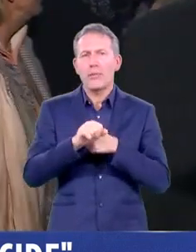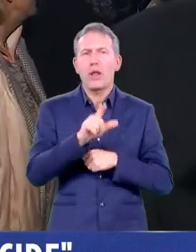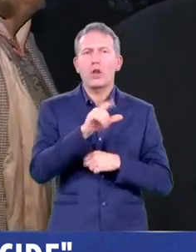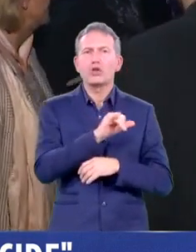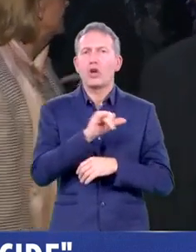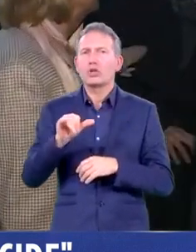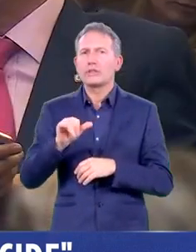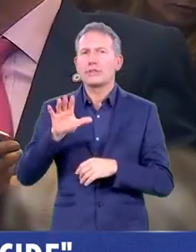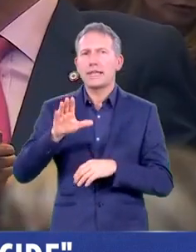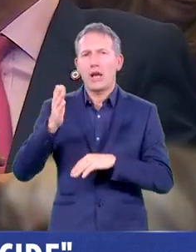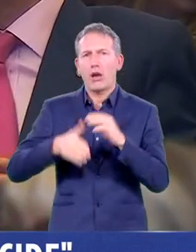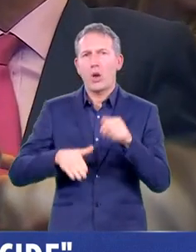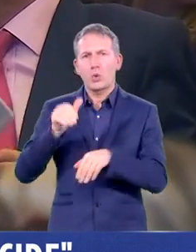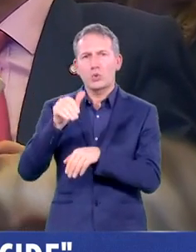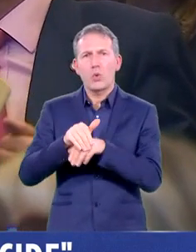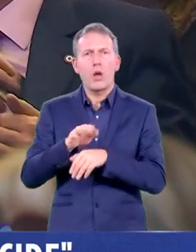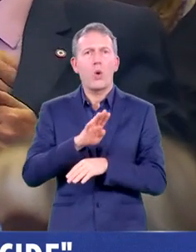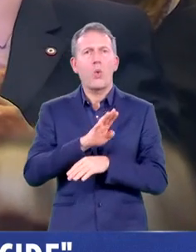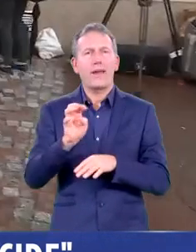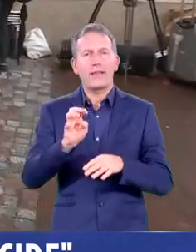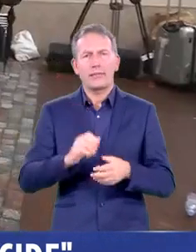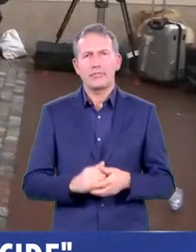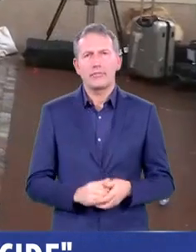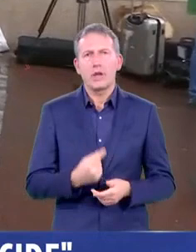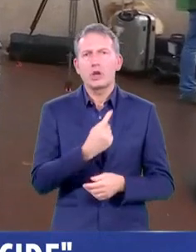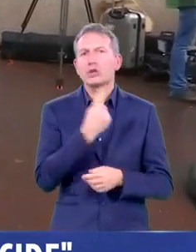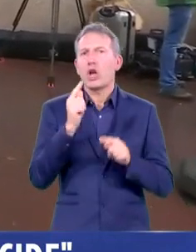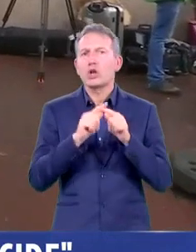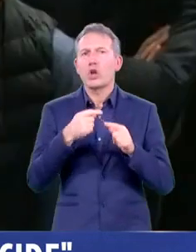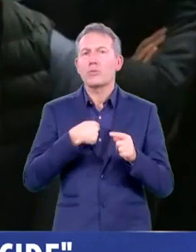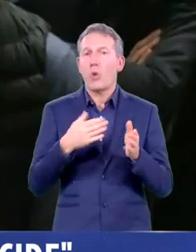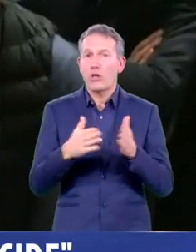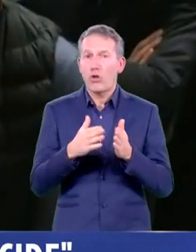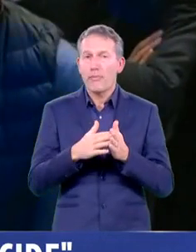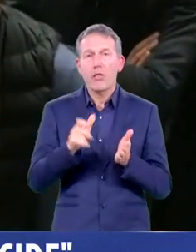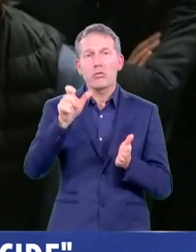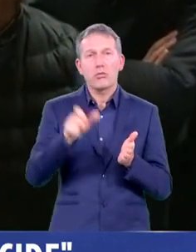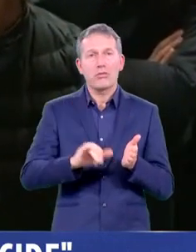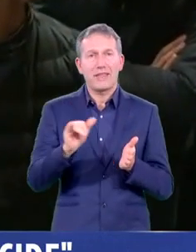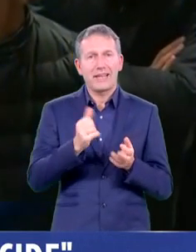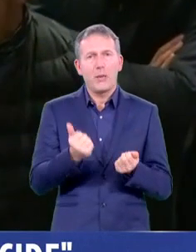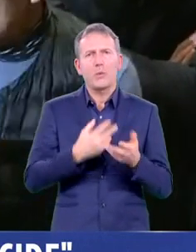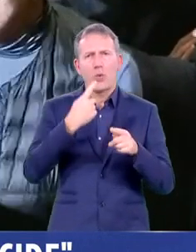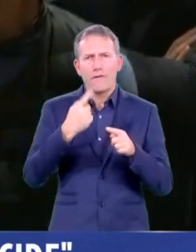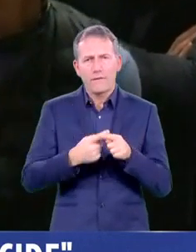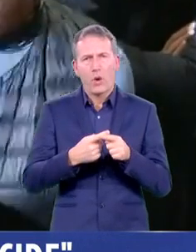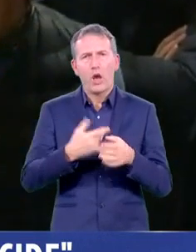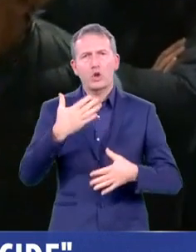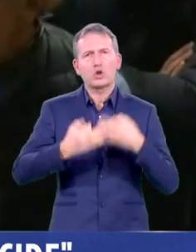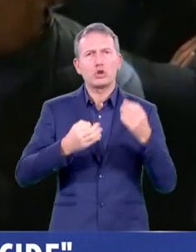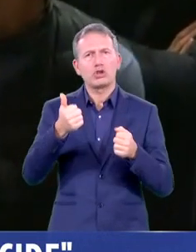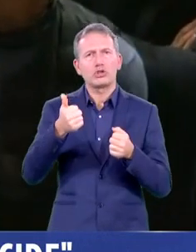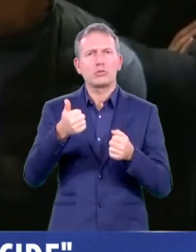14h à 17h le week-end. La seule chose, c'est que j'avais demandé à maintes reprises au